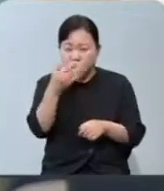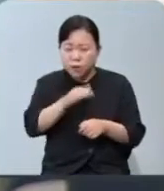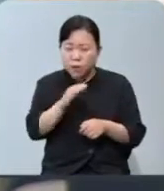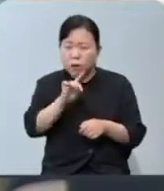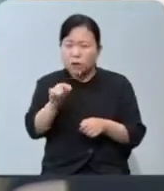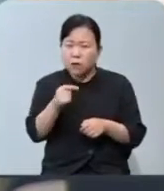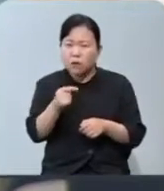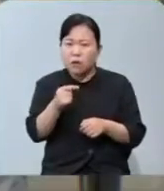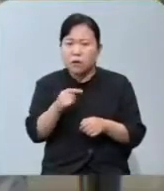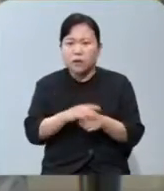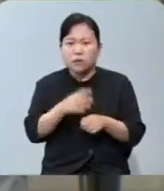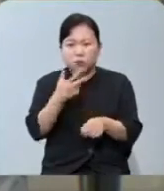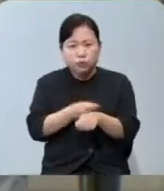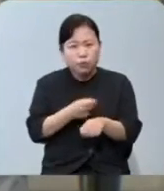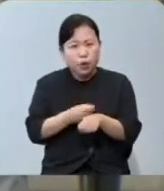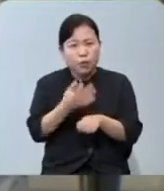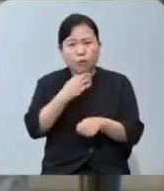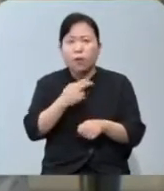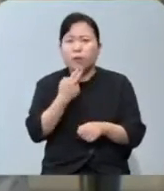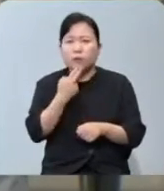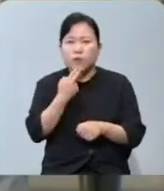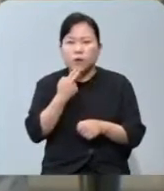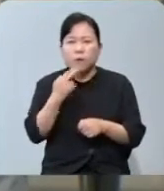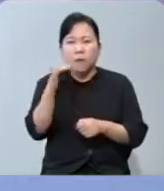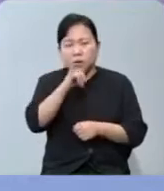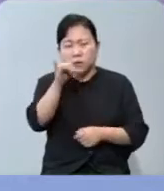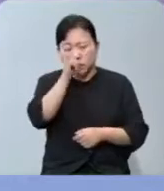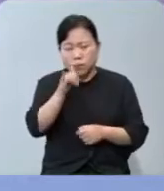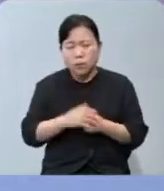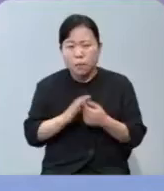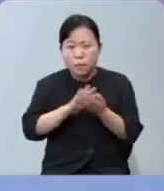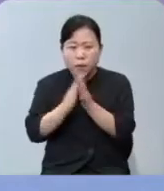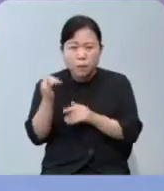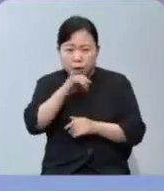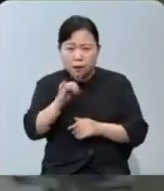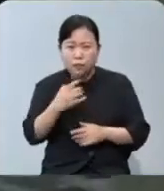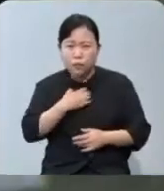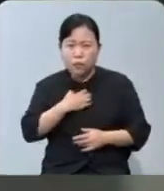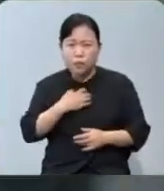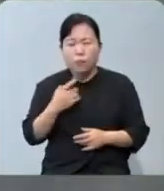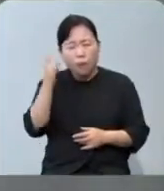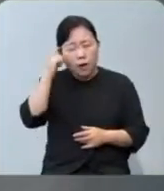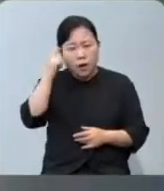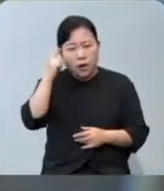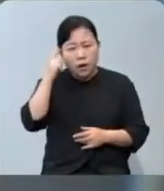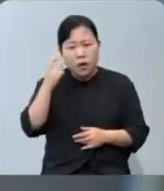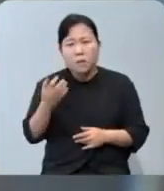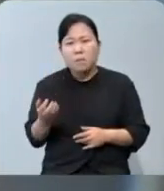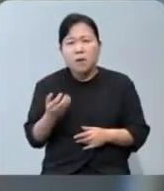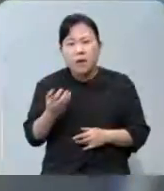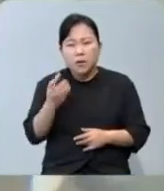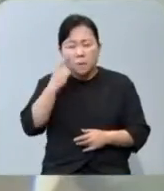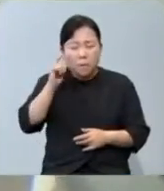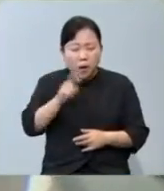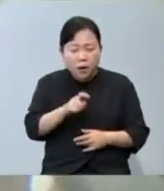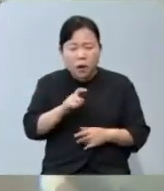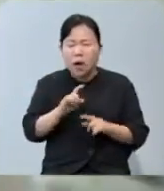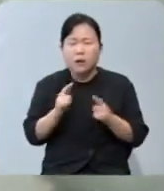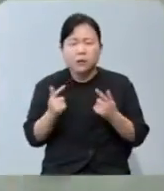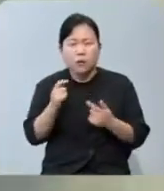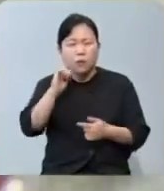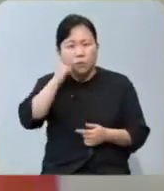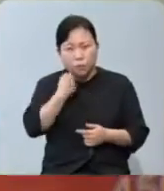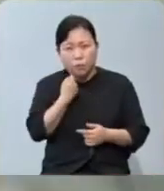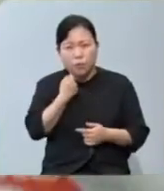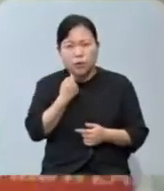한껏 나왔습니다 라미 바이러스가 위협적 인 이유는 사단의 찾아내거나 선별적으로 관리하기 쉽지 않다는